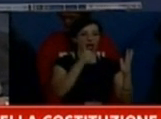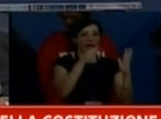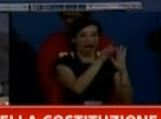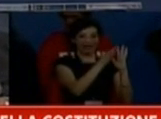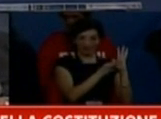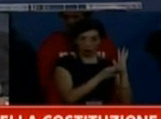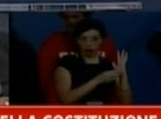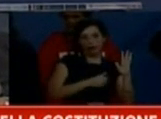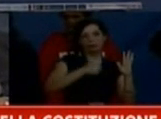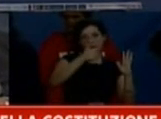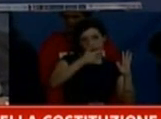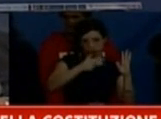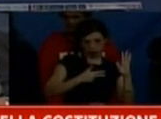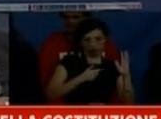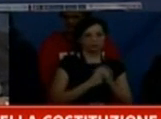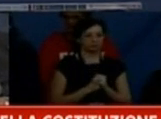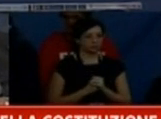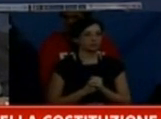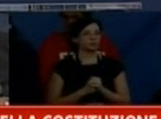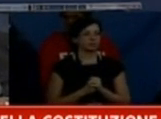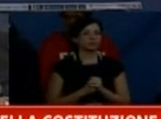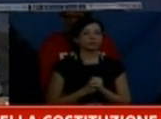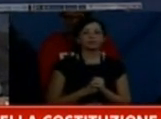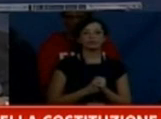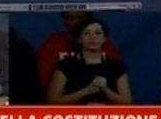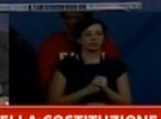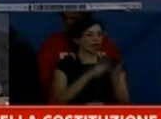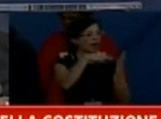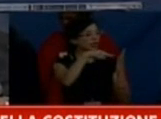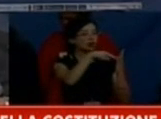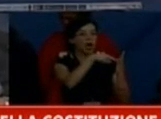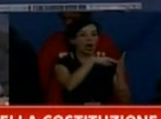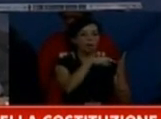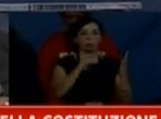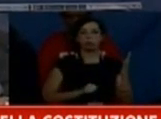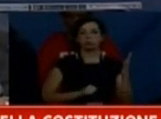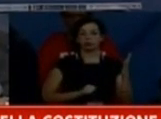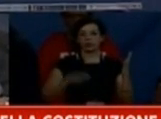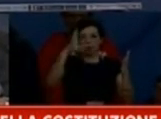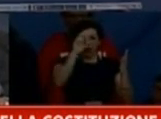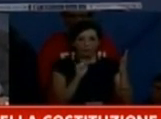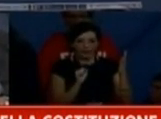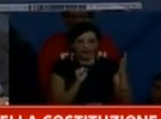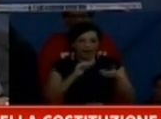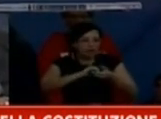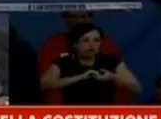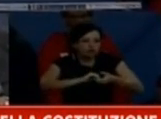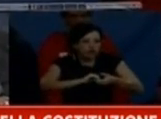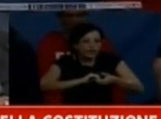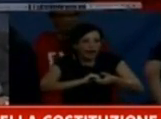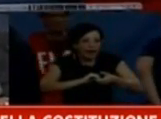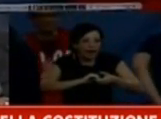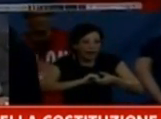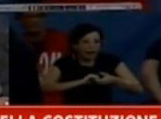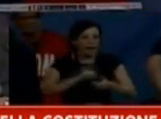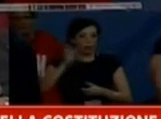e cerchiamo di comprendere qual è quella società che i nostri costituenti ci hanno indicato, in un